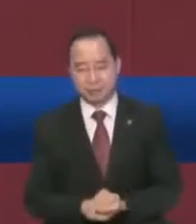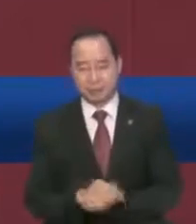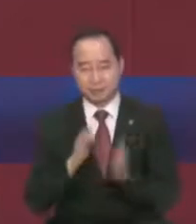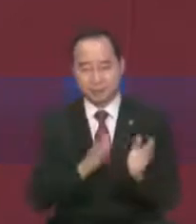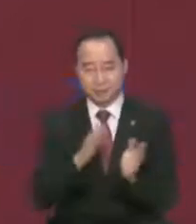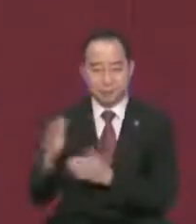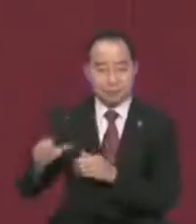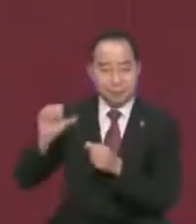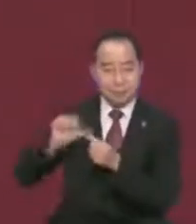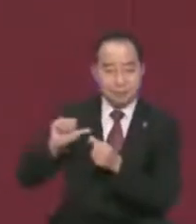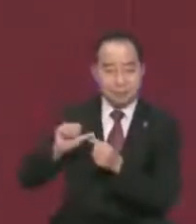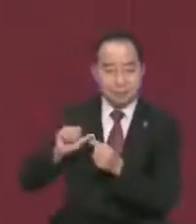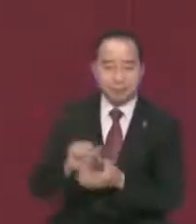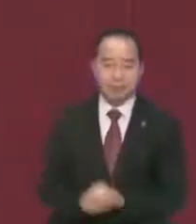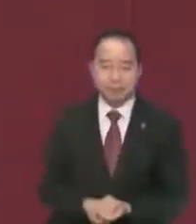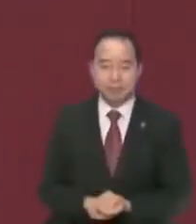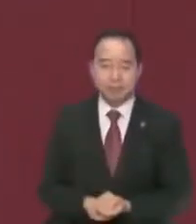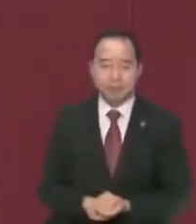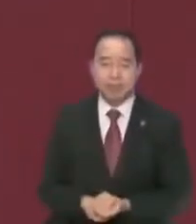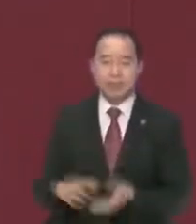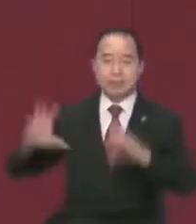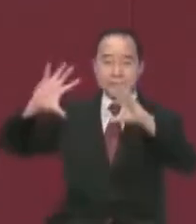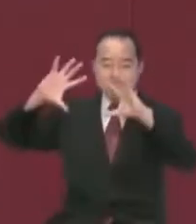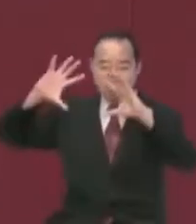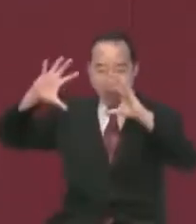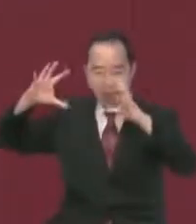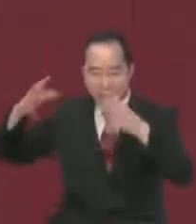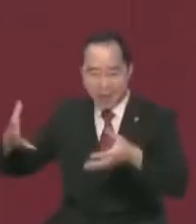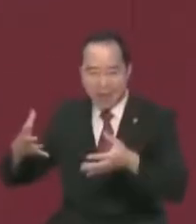다섯째는 세계에 공헌하는 나라, 공헌국가입니다.